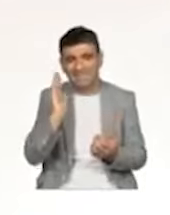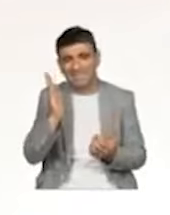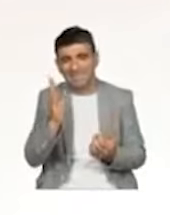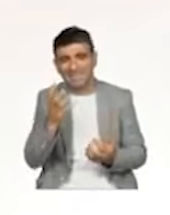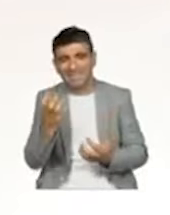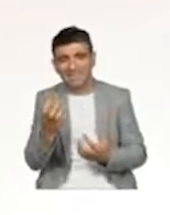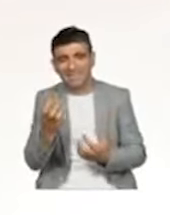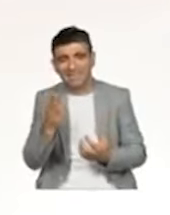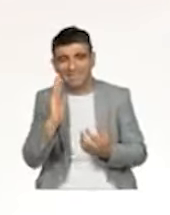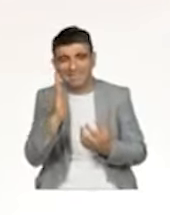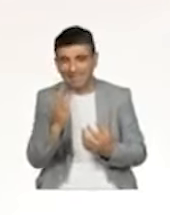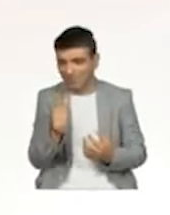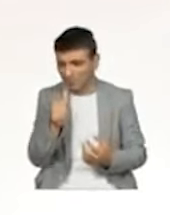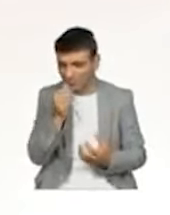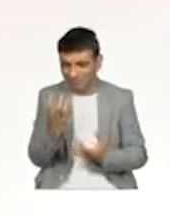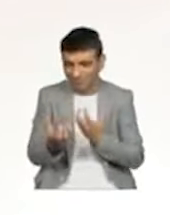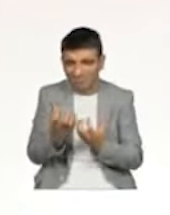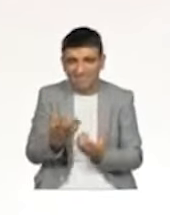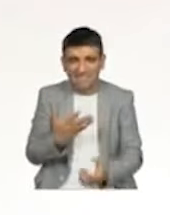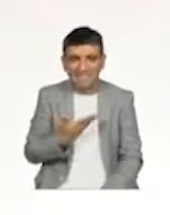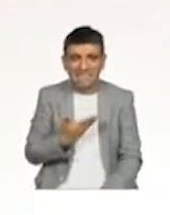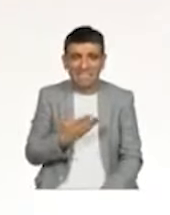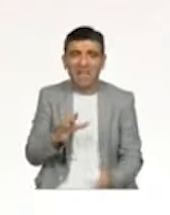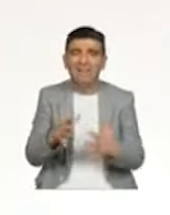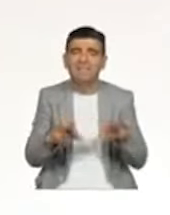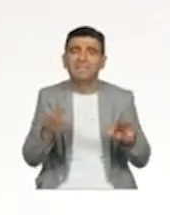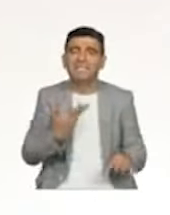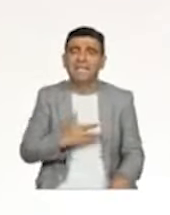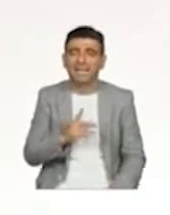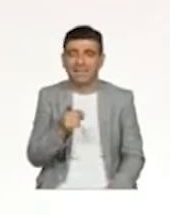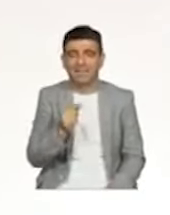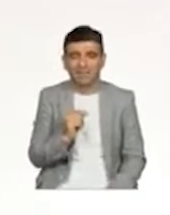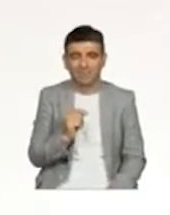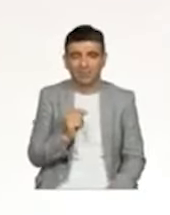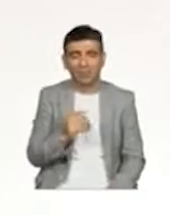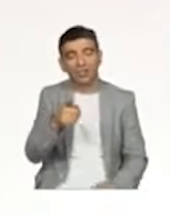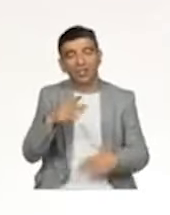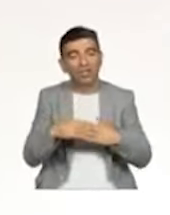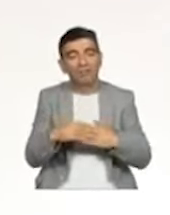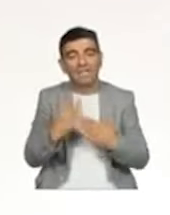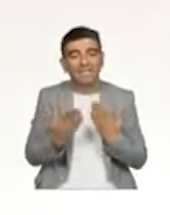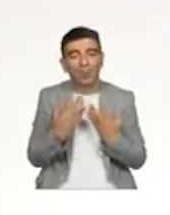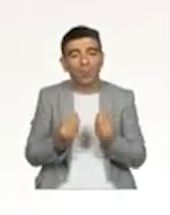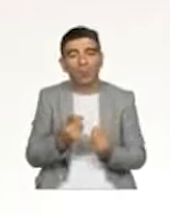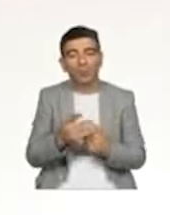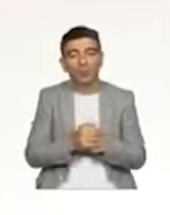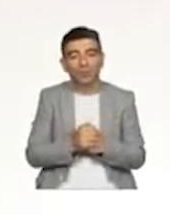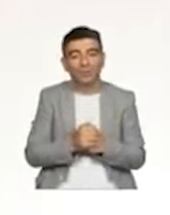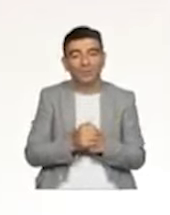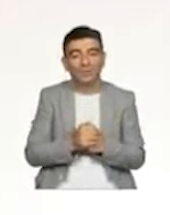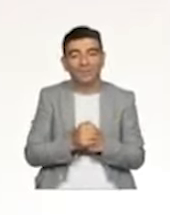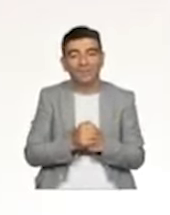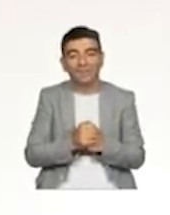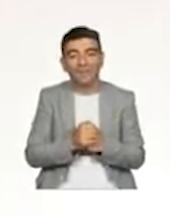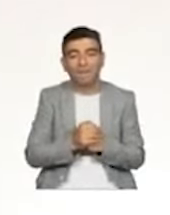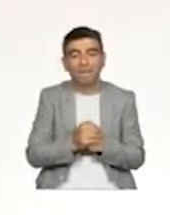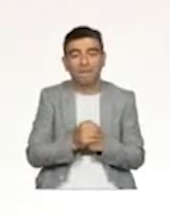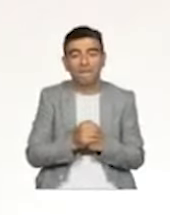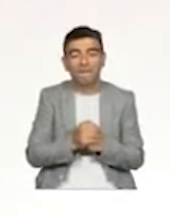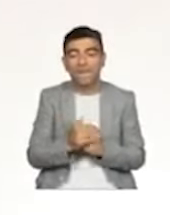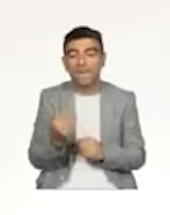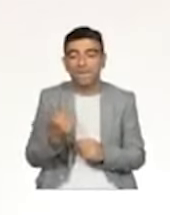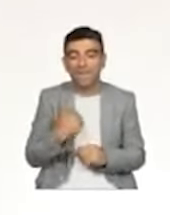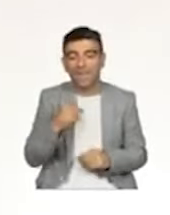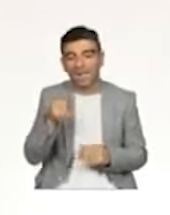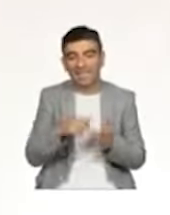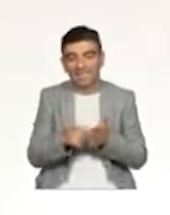ısıtmaya üşenir. Çok sevmiyor öyle hazırlamayı falan. Şeyiniz falan nasıl oldu? Tanışmanız, biz çok severiz böyle tanışmayı. Değil mi? Evet. Nasıl oldu? Ben